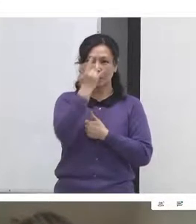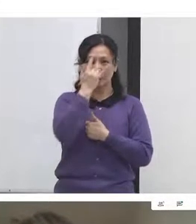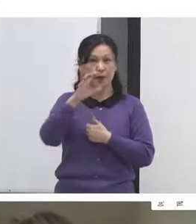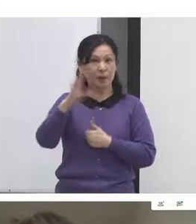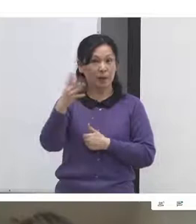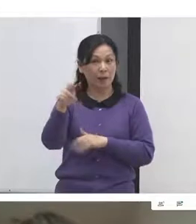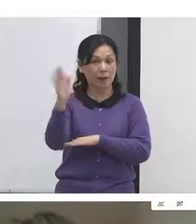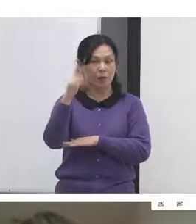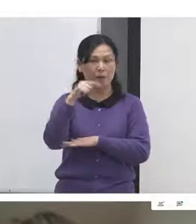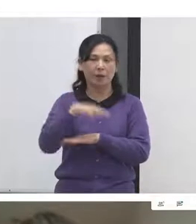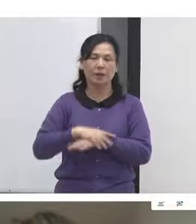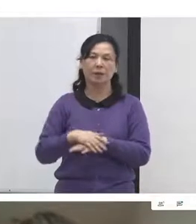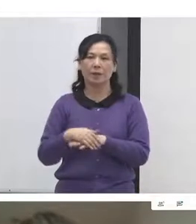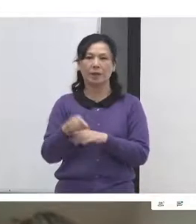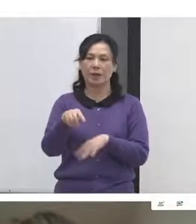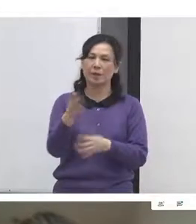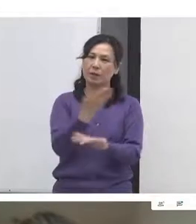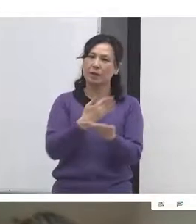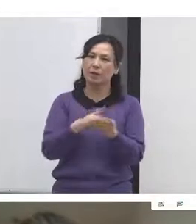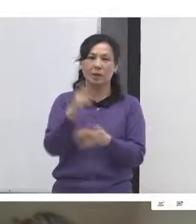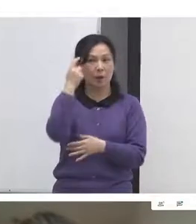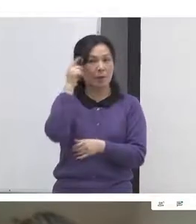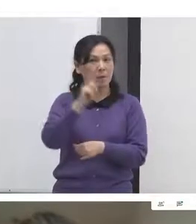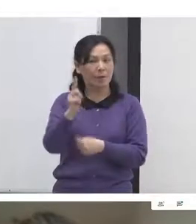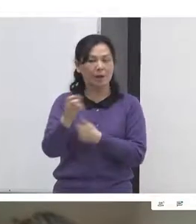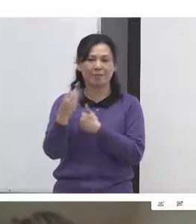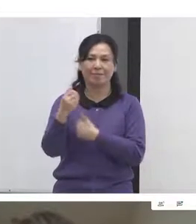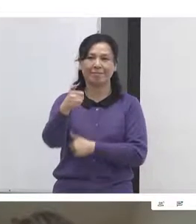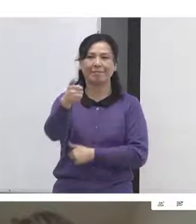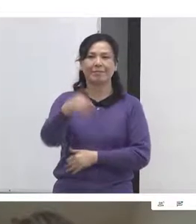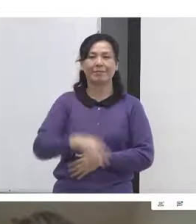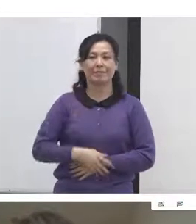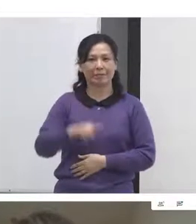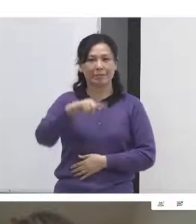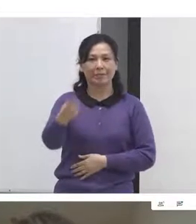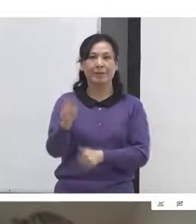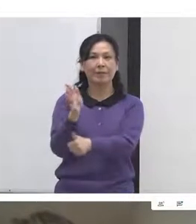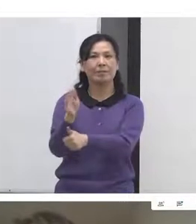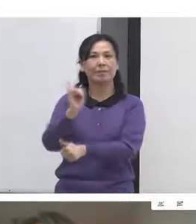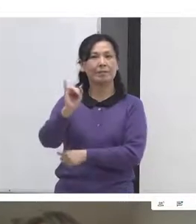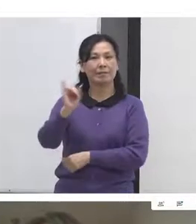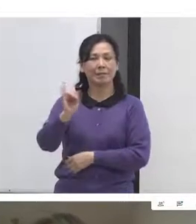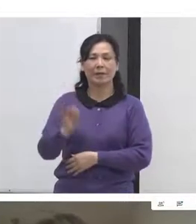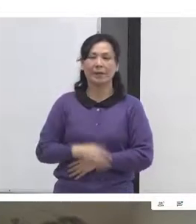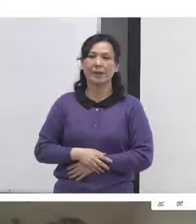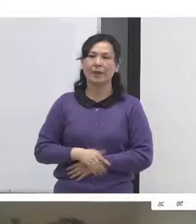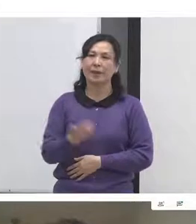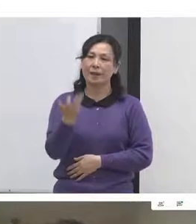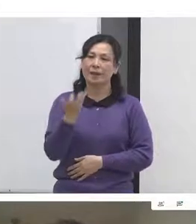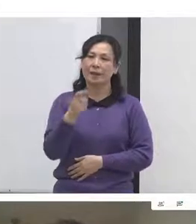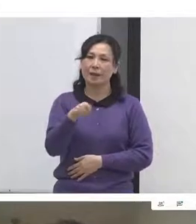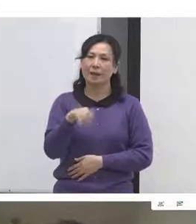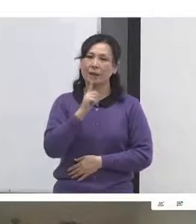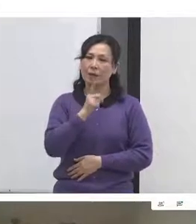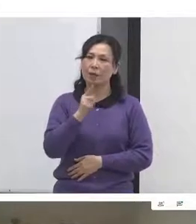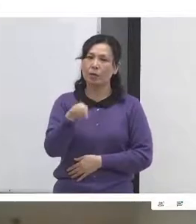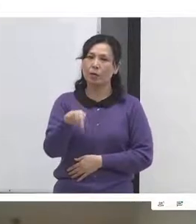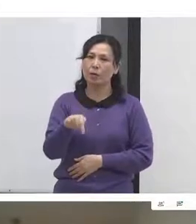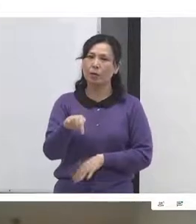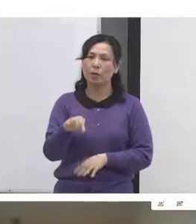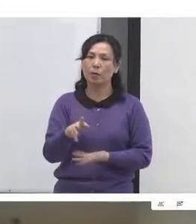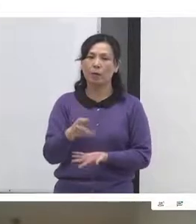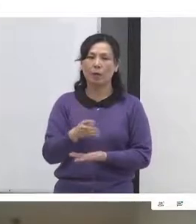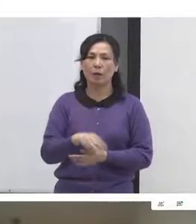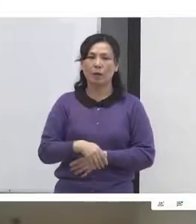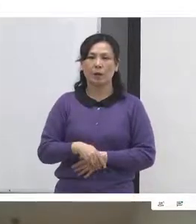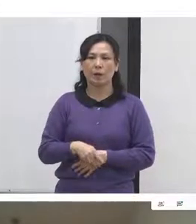对于互动性的一些想法。那下一题其实也是想要再请问一下 Ariel， 就是刚刚分享到的 Open Toolkit 啊，小小姐说提